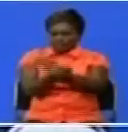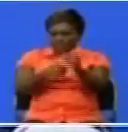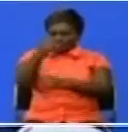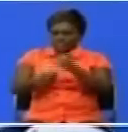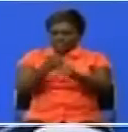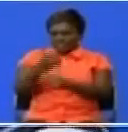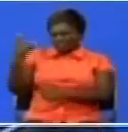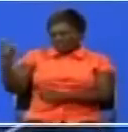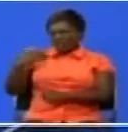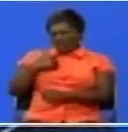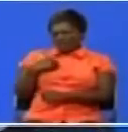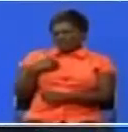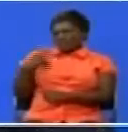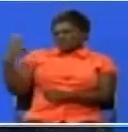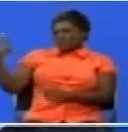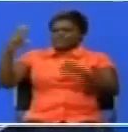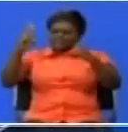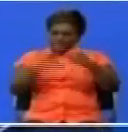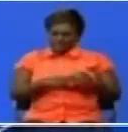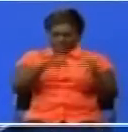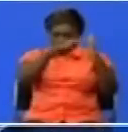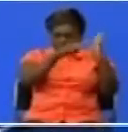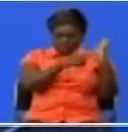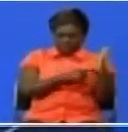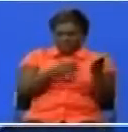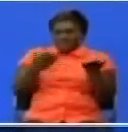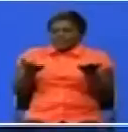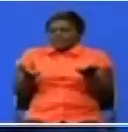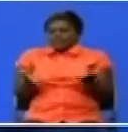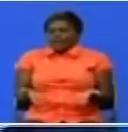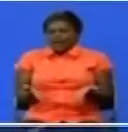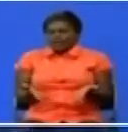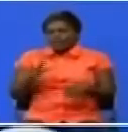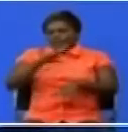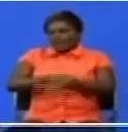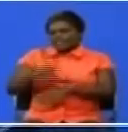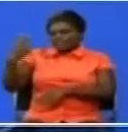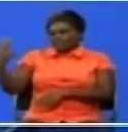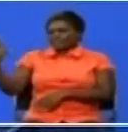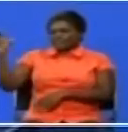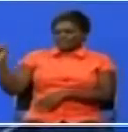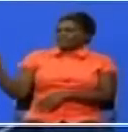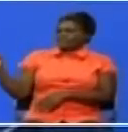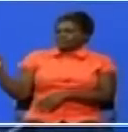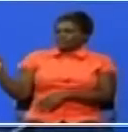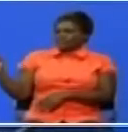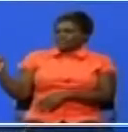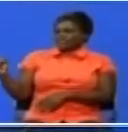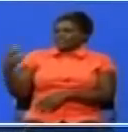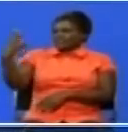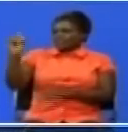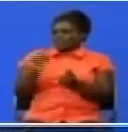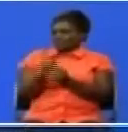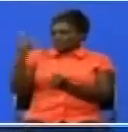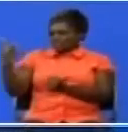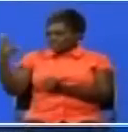score of 27 in a row, and now we've gotten 25 in a row. So the score for 2014